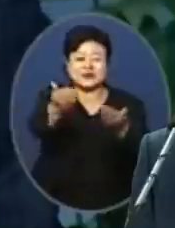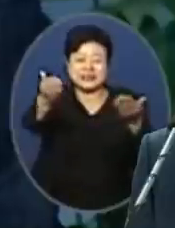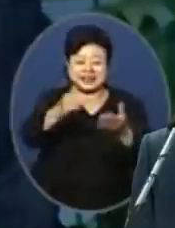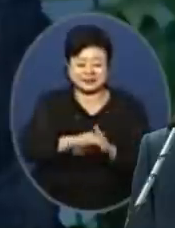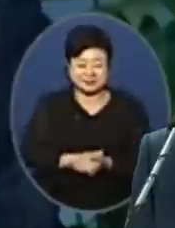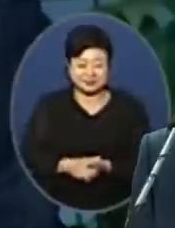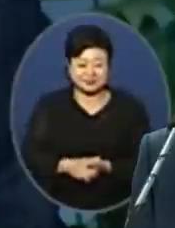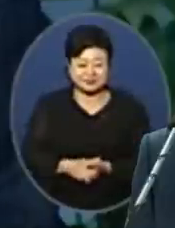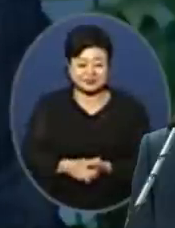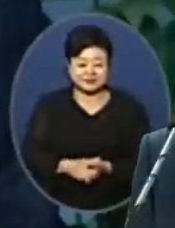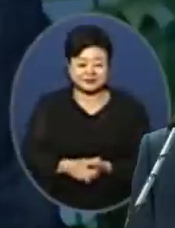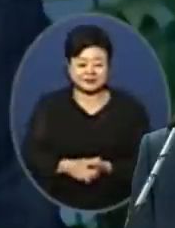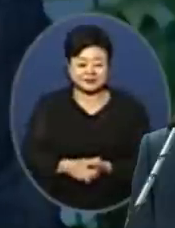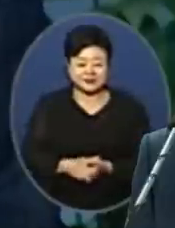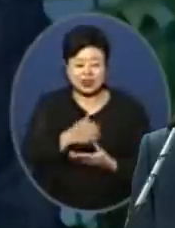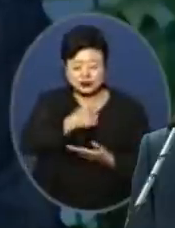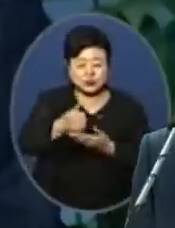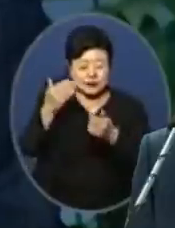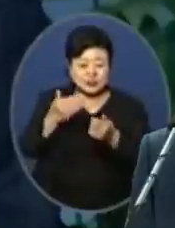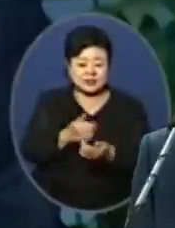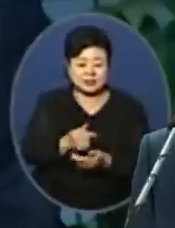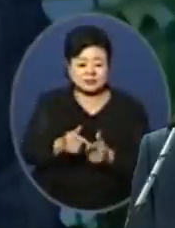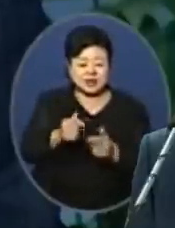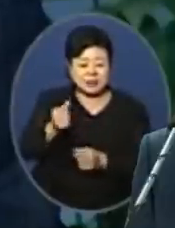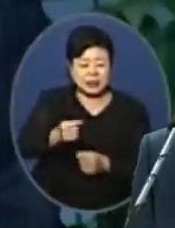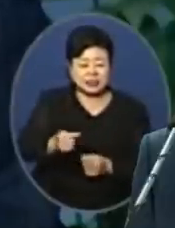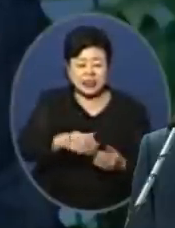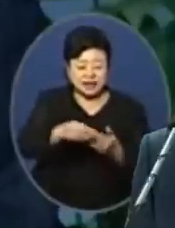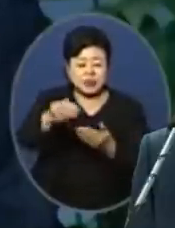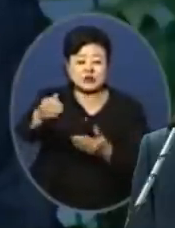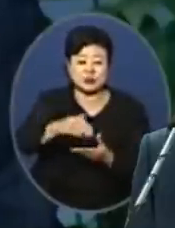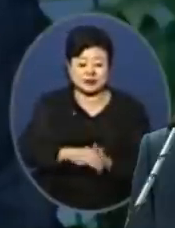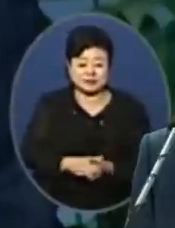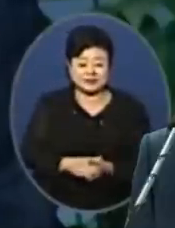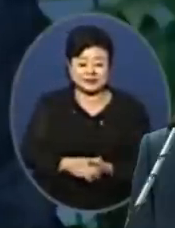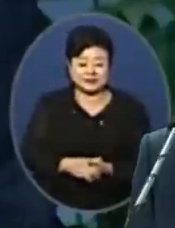주셔요. 주께서 지팡이와 막대기로 나를 안위해요.